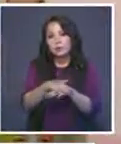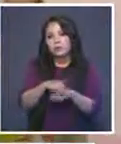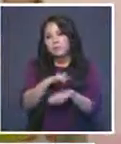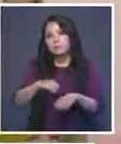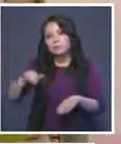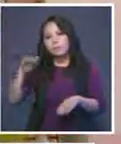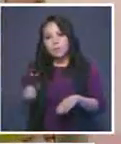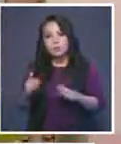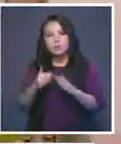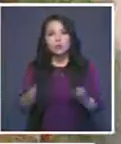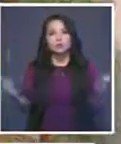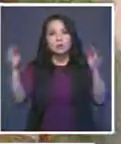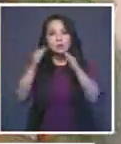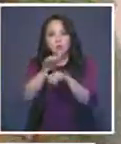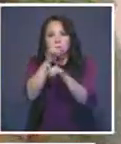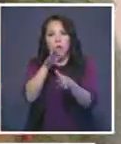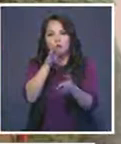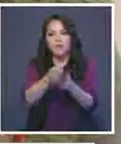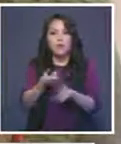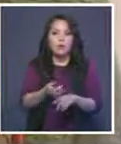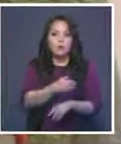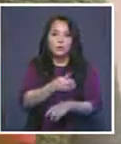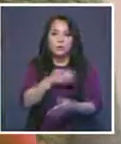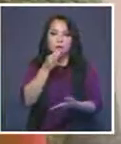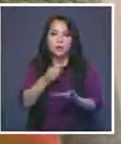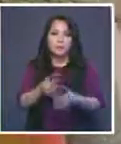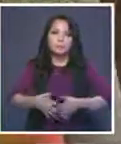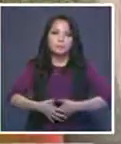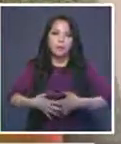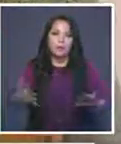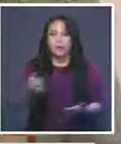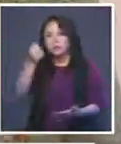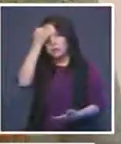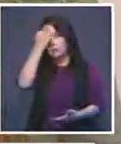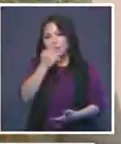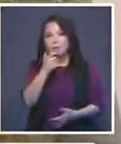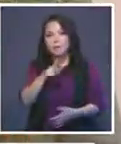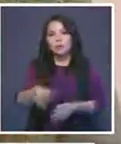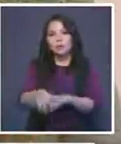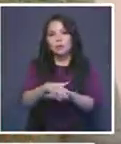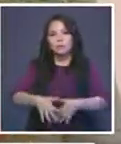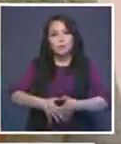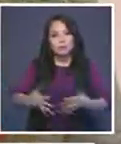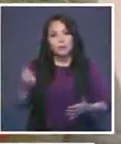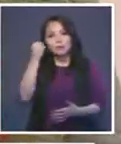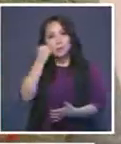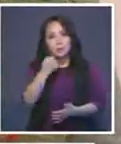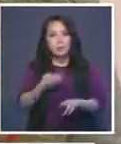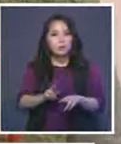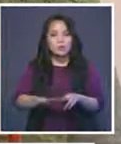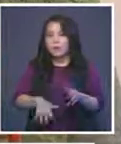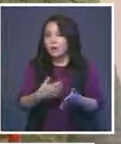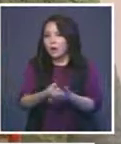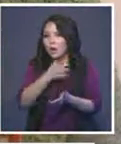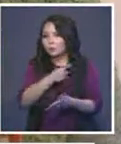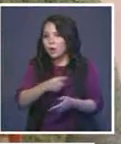сала алмас едік, дейді ол. Хочу сказать огромное большое спасибо. Көмектескен кісілердің барлығына алғыс білдіремін. Осы уақытқа дейін